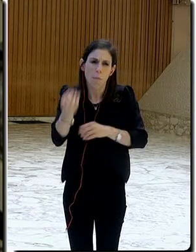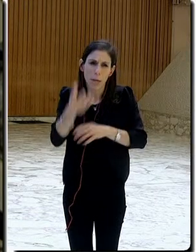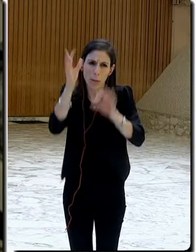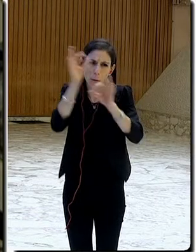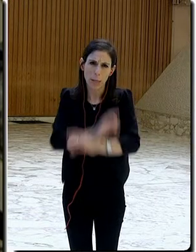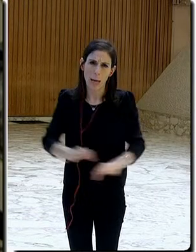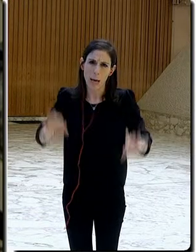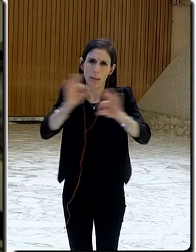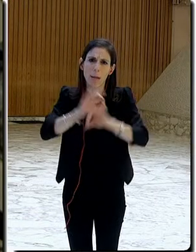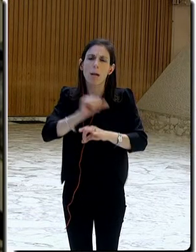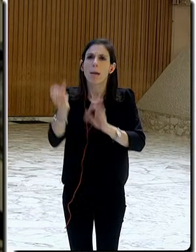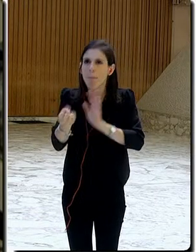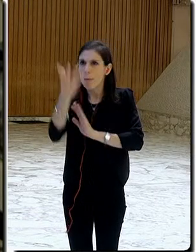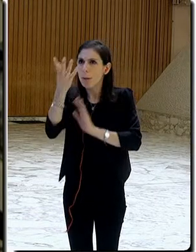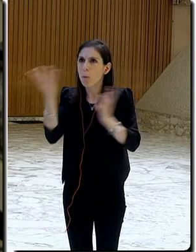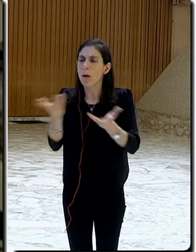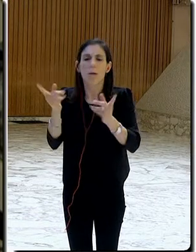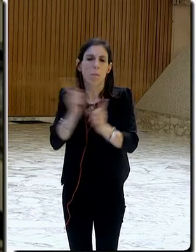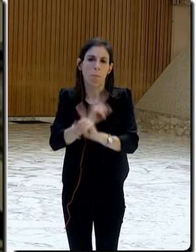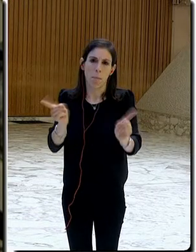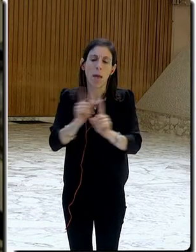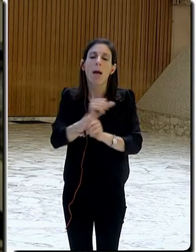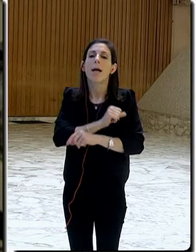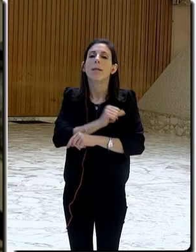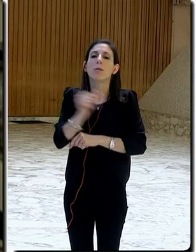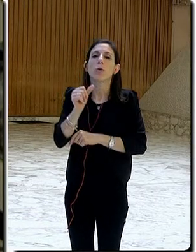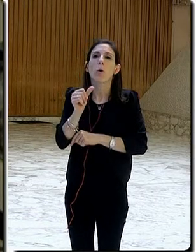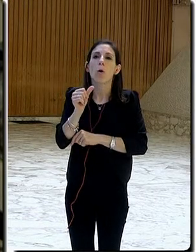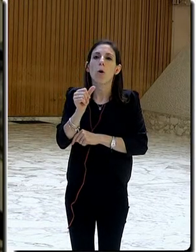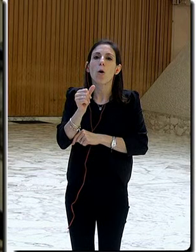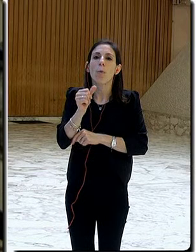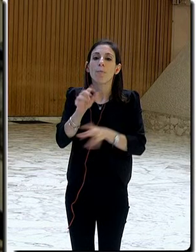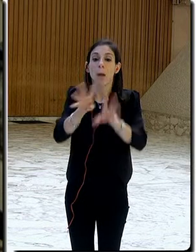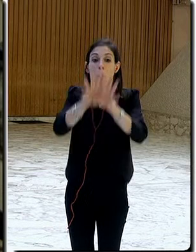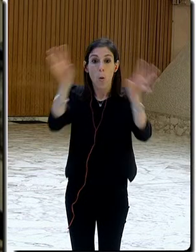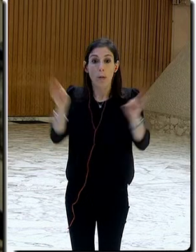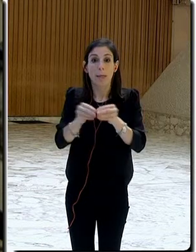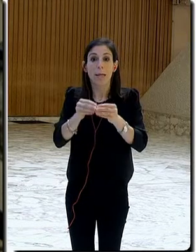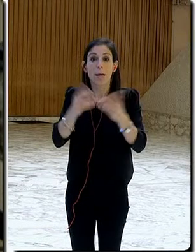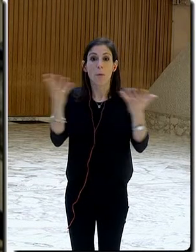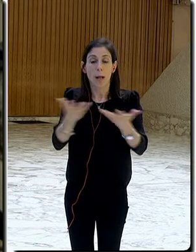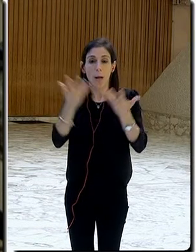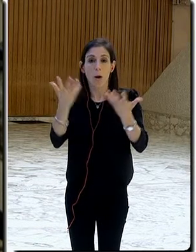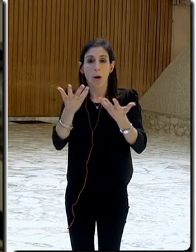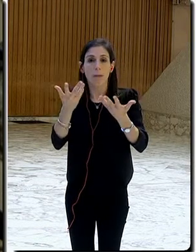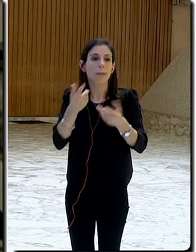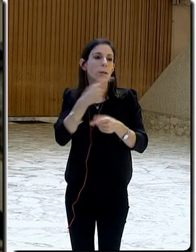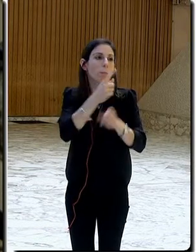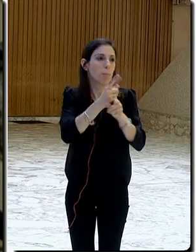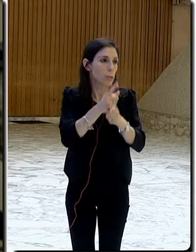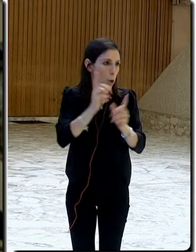d'éléments qui répondent aux besoins de la famille et qui trouvent sa racine dans la parole de Dieu.